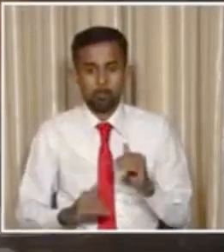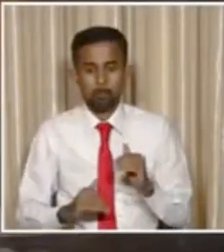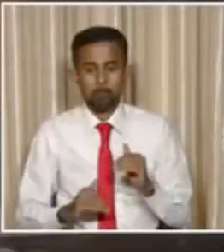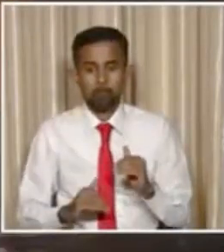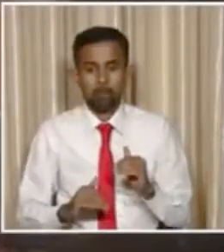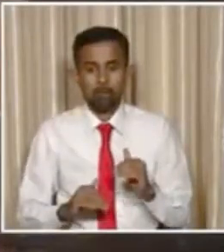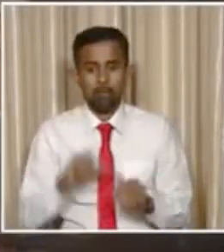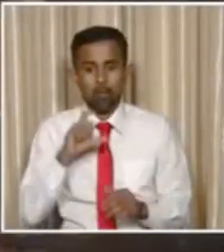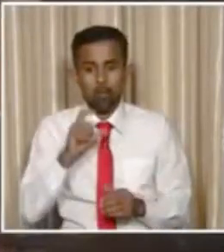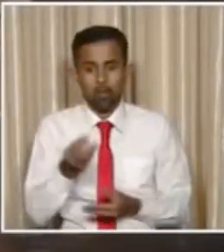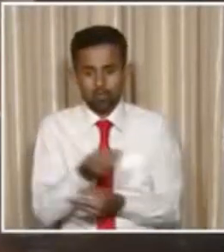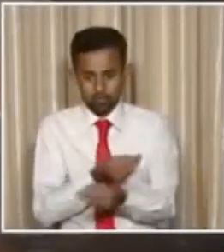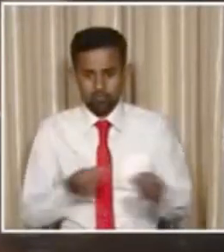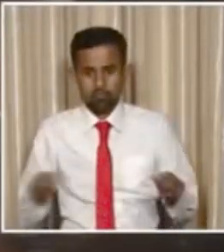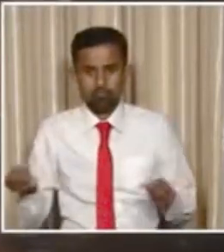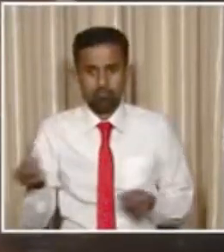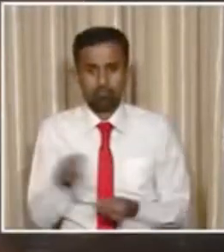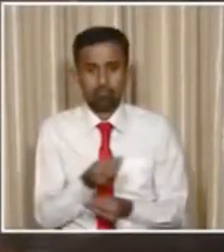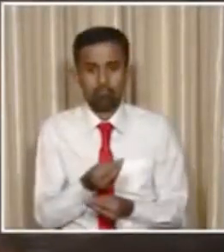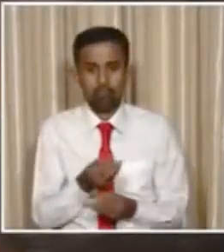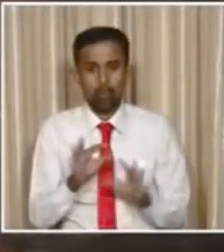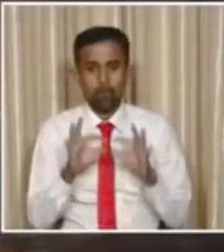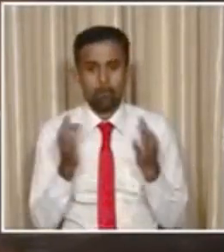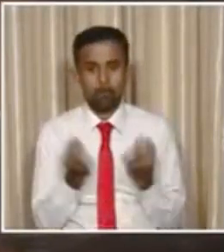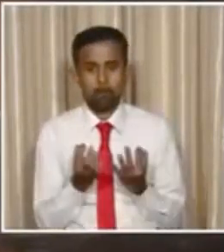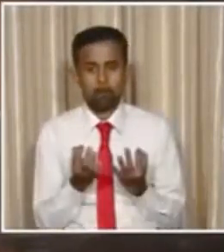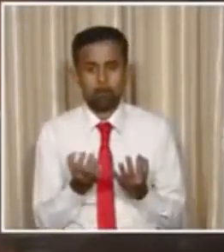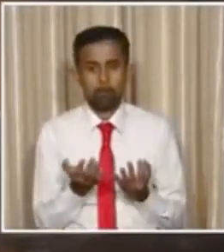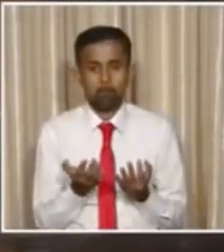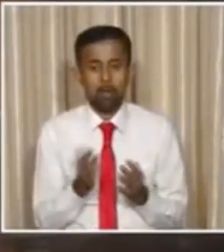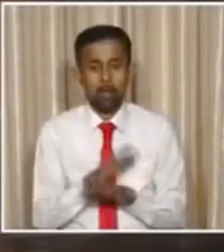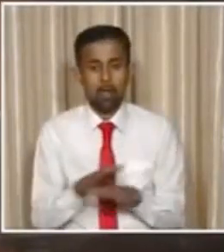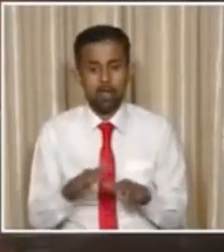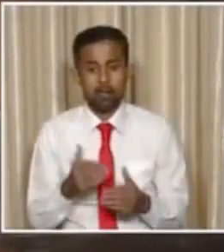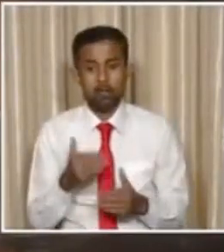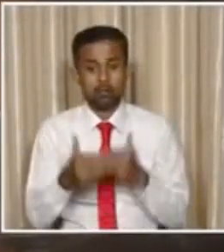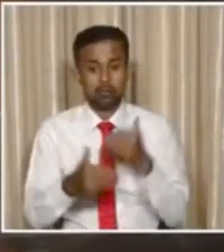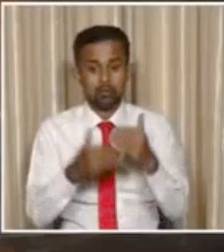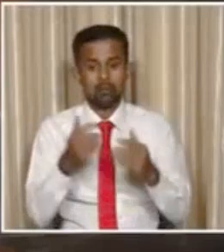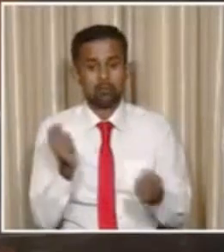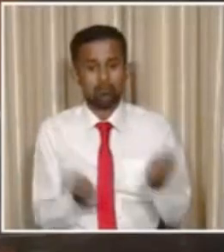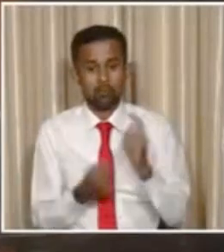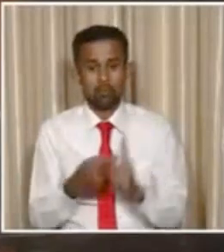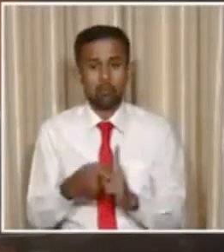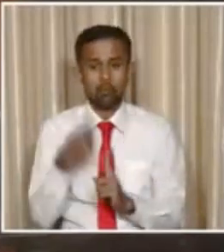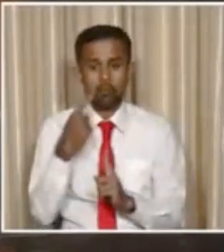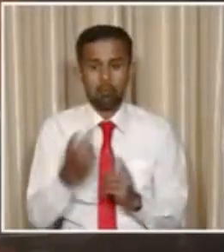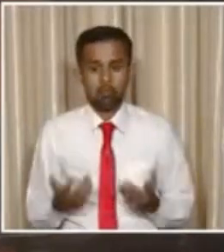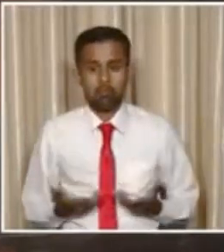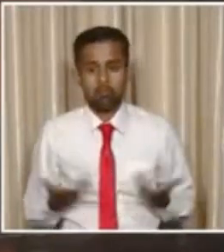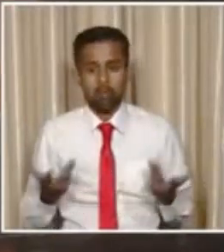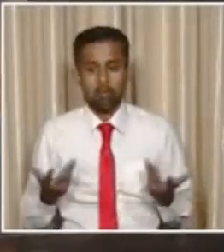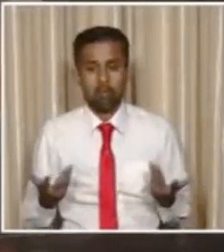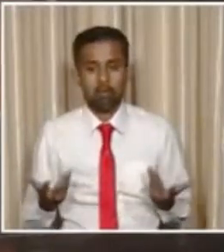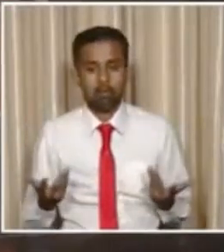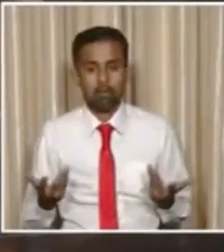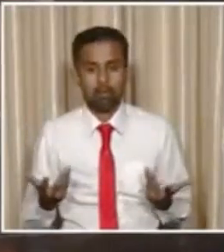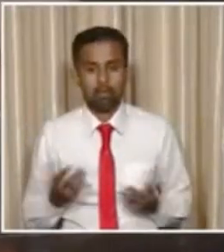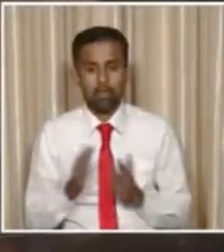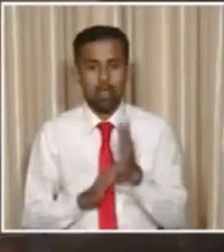හිතන්නේ මේ කොළඹ අවට ප්‍රදේශයේ ඉන්නේ ඒ පවුලේ ඒ බර මේ ළමයාව ඉදිරි අනාගතයේ ක්‍රිකට් වල දිනු කරගන්න බැරි තත්ත්වයක් තියෙන ඉතින් මම